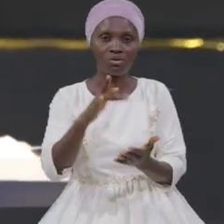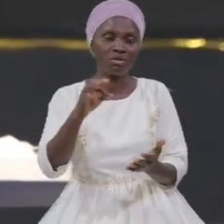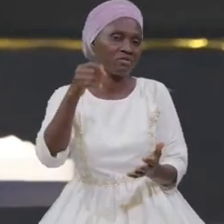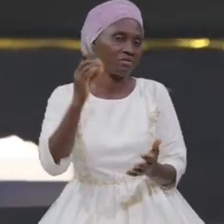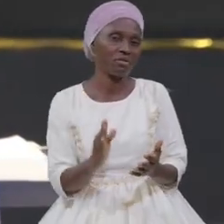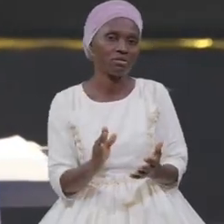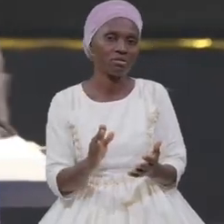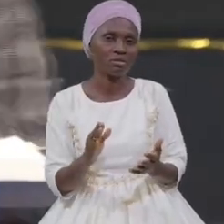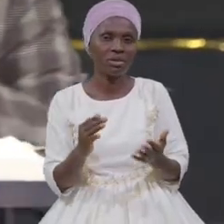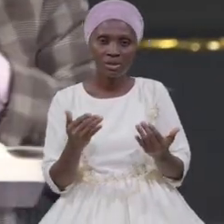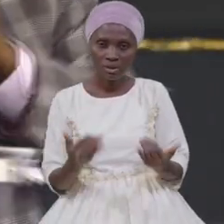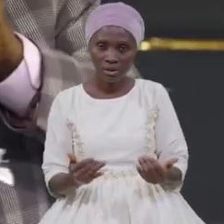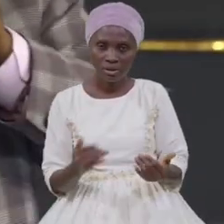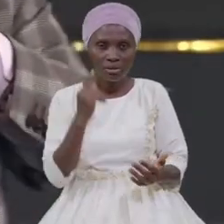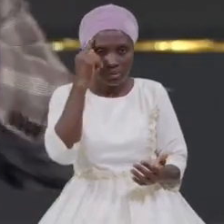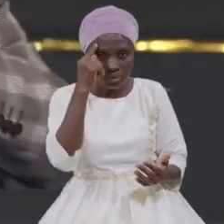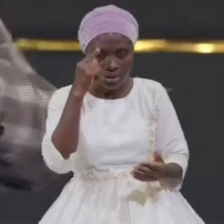à toi-même.